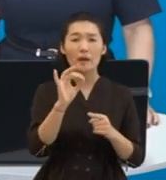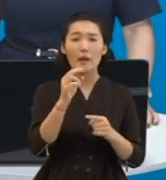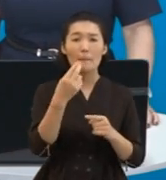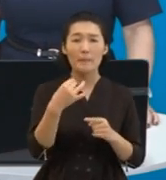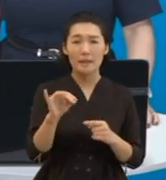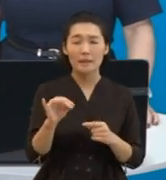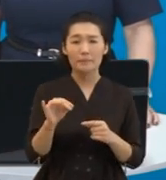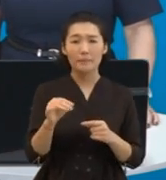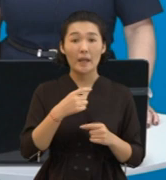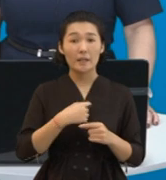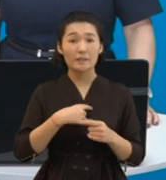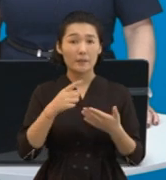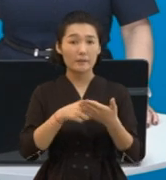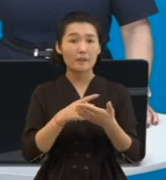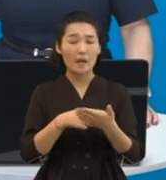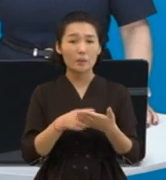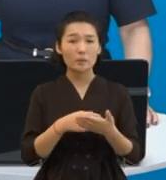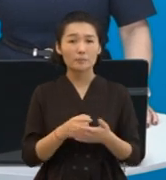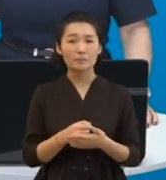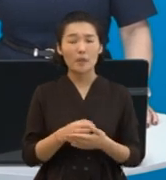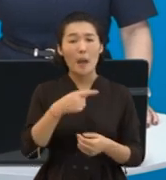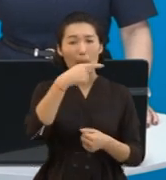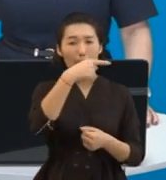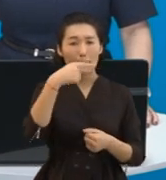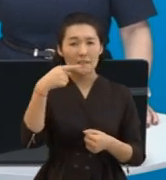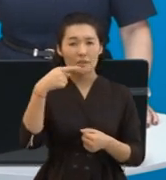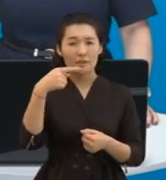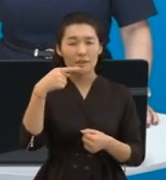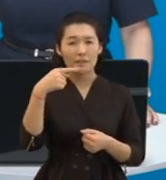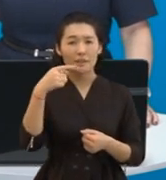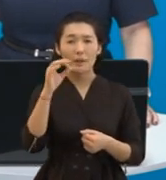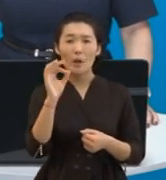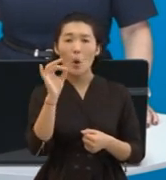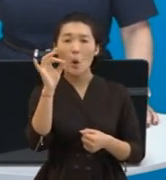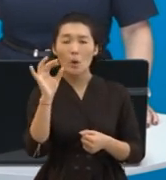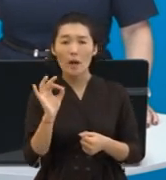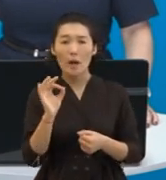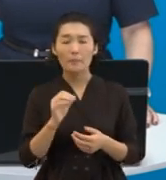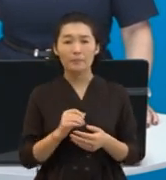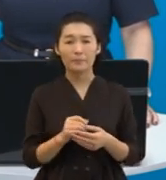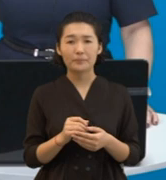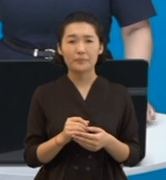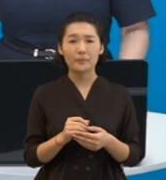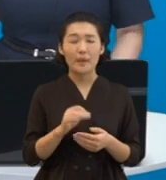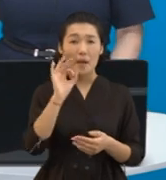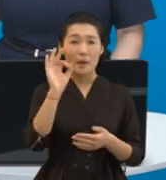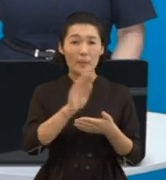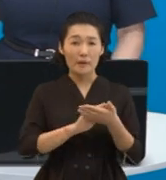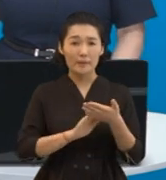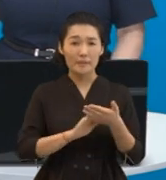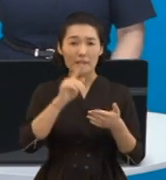себе в тетрадку подчеркните буквосочетания oro правописание безударных